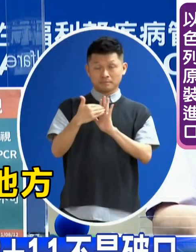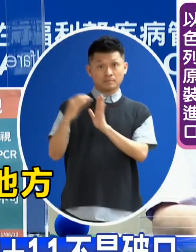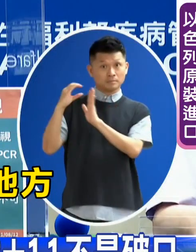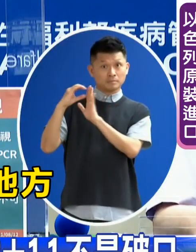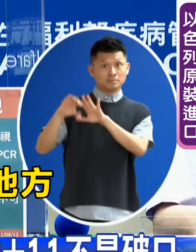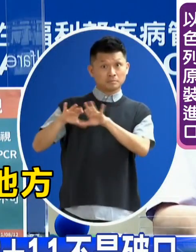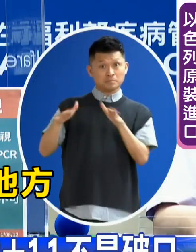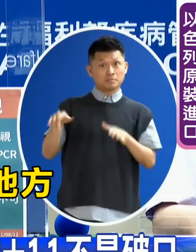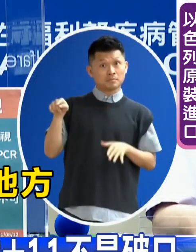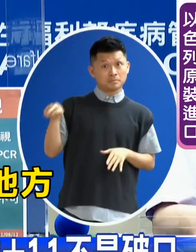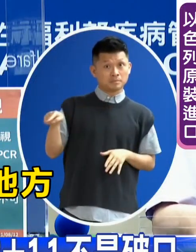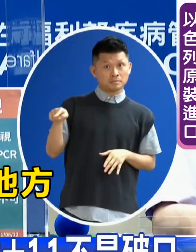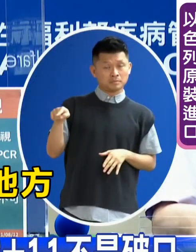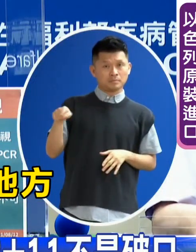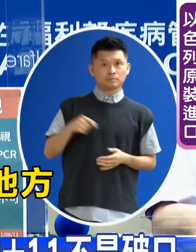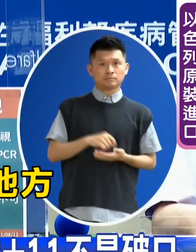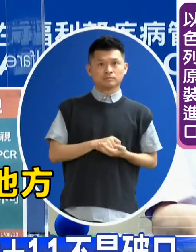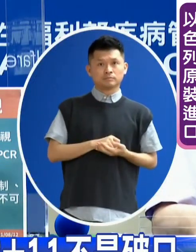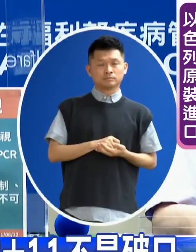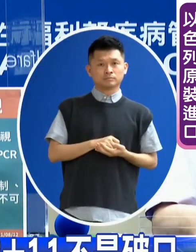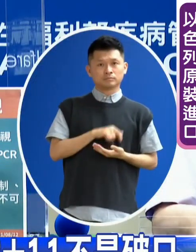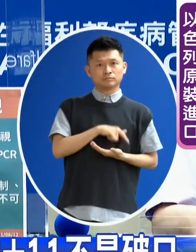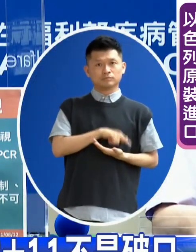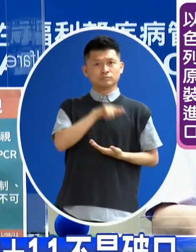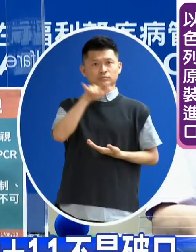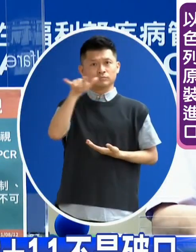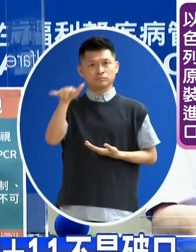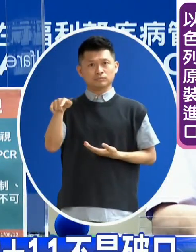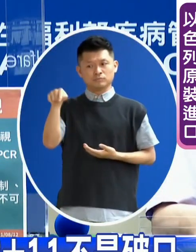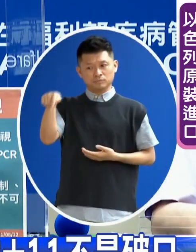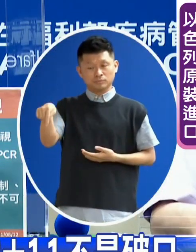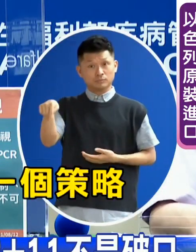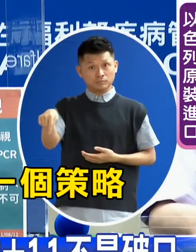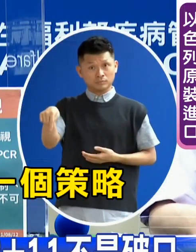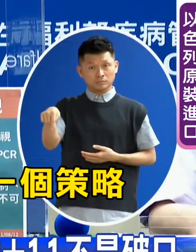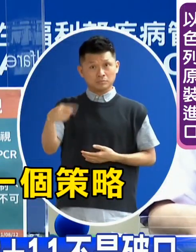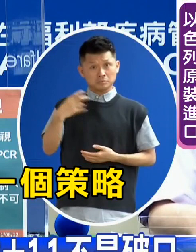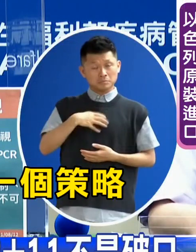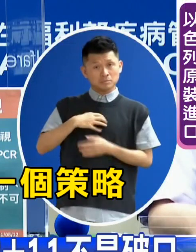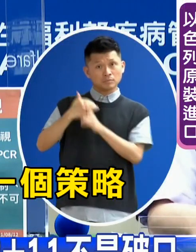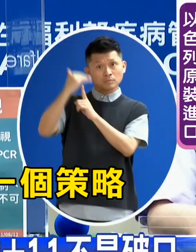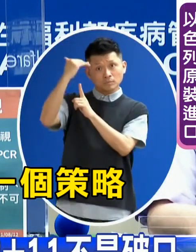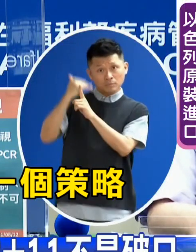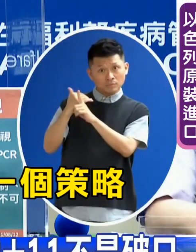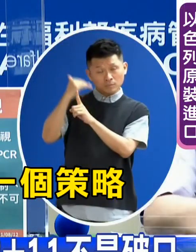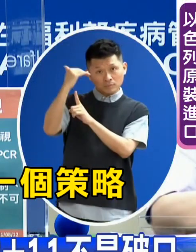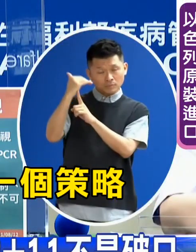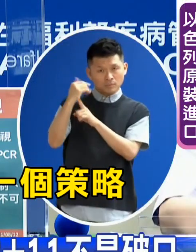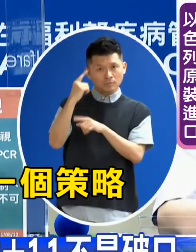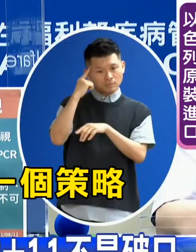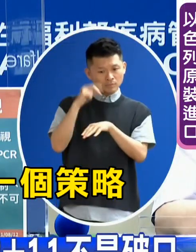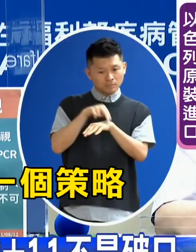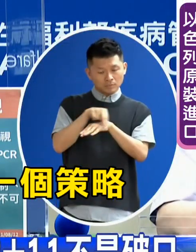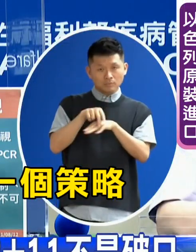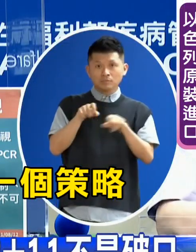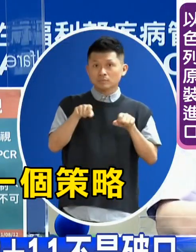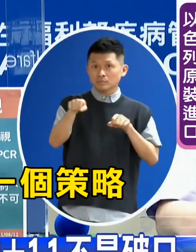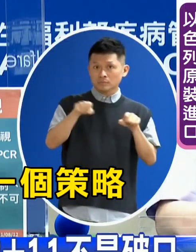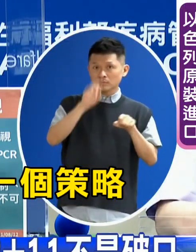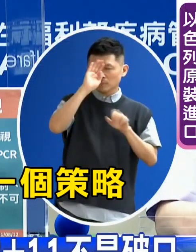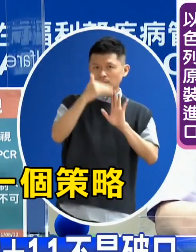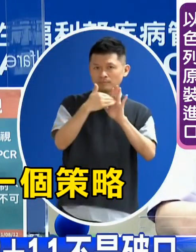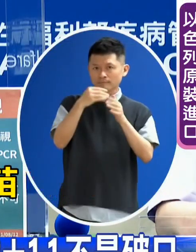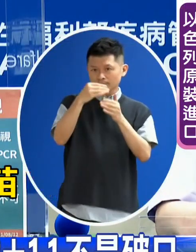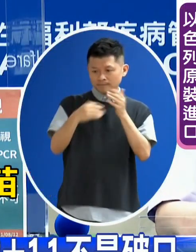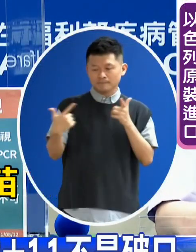看看这个帛琉去的地方它的一个风险情况，才来拟定相对应的一个防疫的一个策